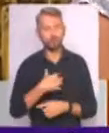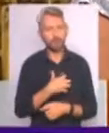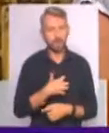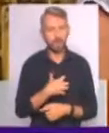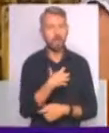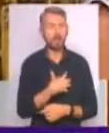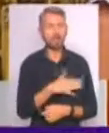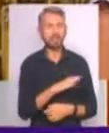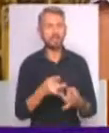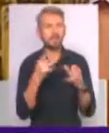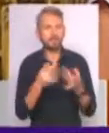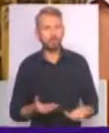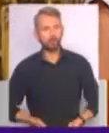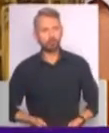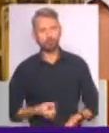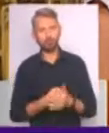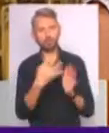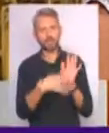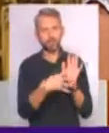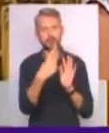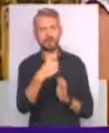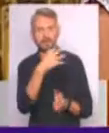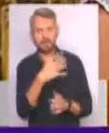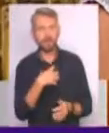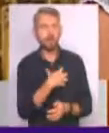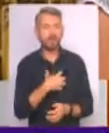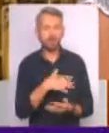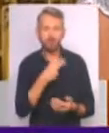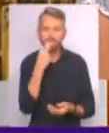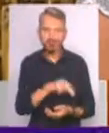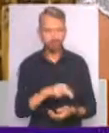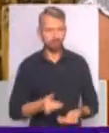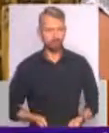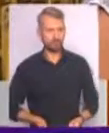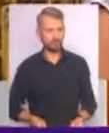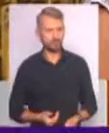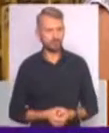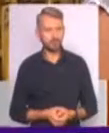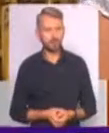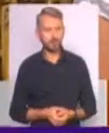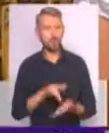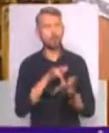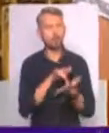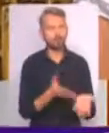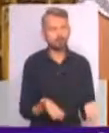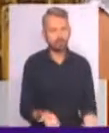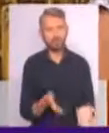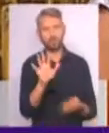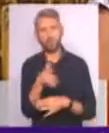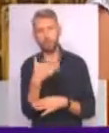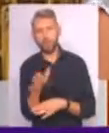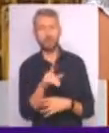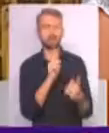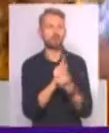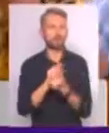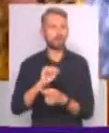важно же не просто дожить там до 90, до 100 лет. Важно качественно дожить. То есть путешествовать, гулять, встречаться